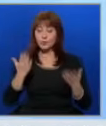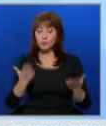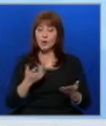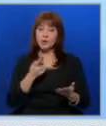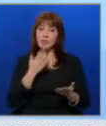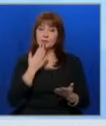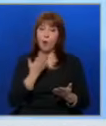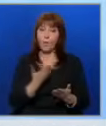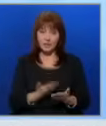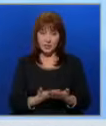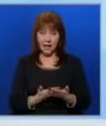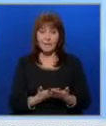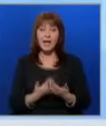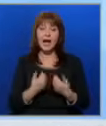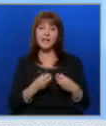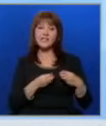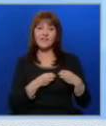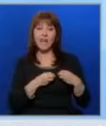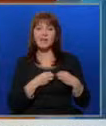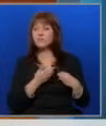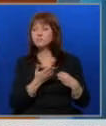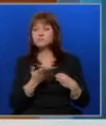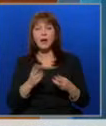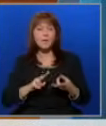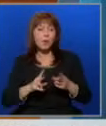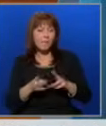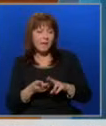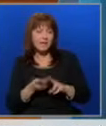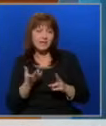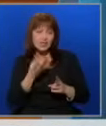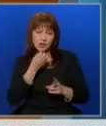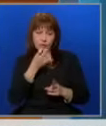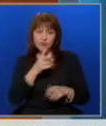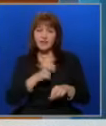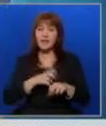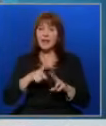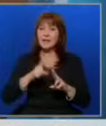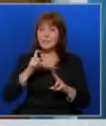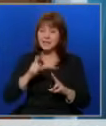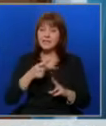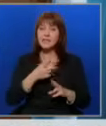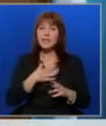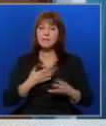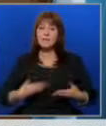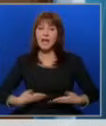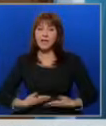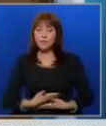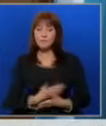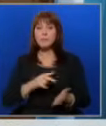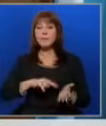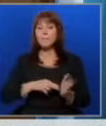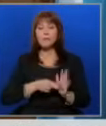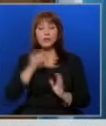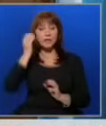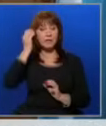конституционна реформа. Аз вярвам, че каквито и промени кадрови да се случват в ДПС, те имат необходимата политическа мъдрост, за да